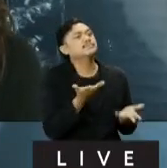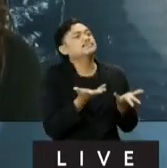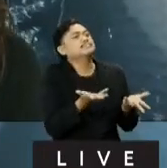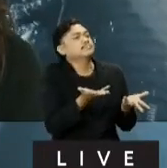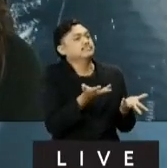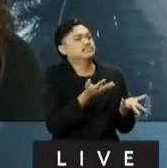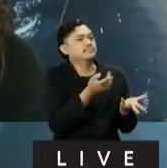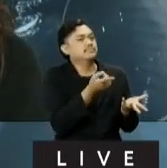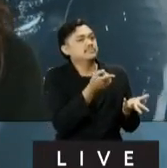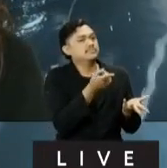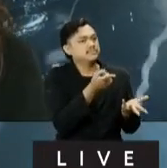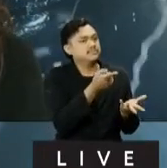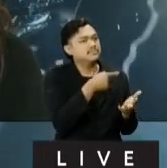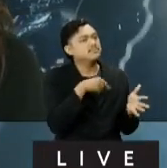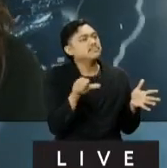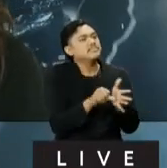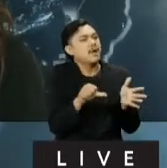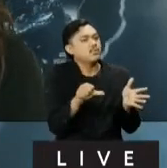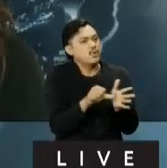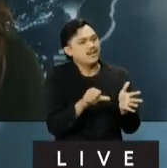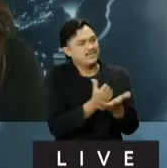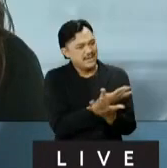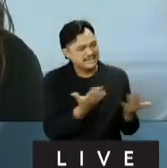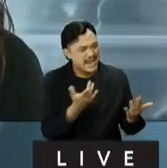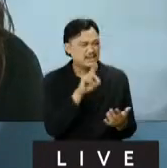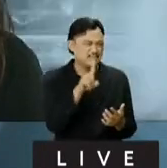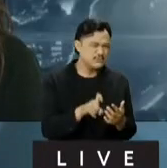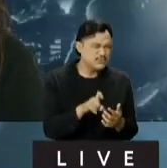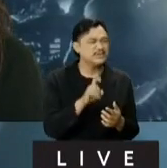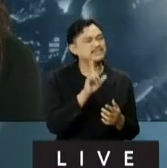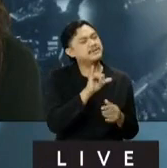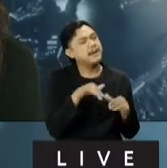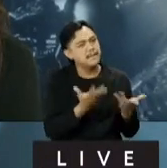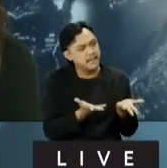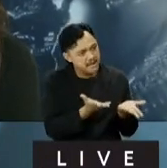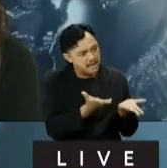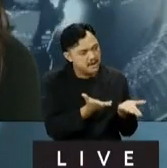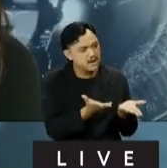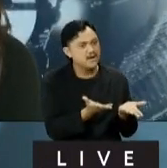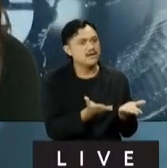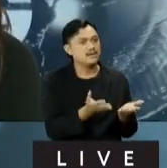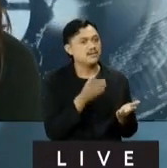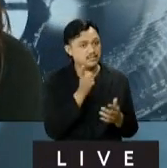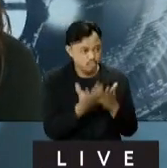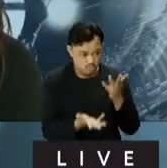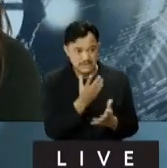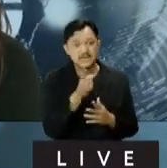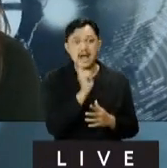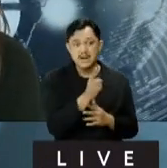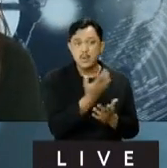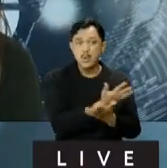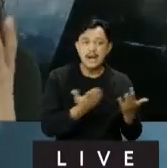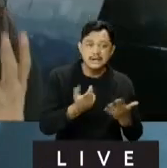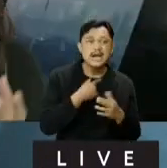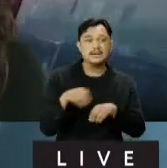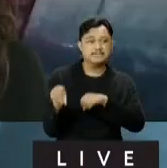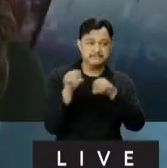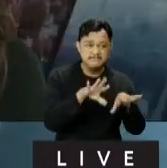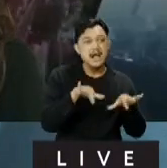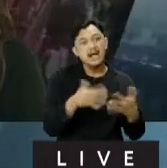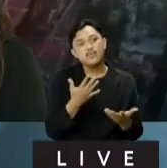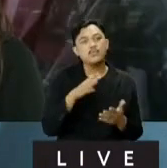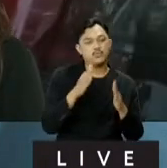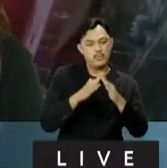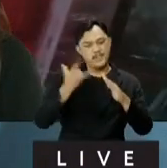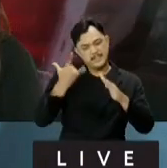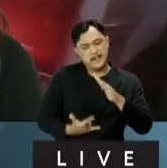diceritakan apa bantuan-bantuan yang memang paling dibutuhkan begitu oleh warga yang kemudian berada di pengungsian ataupun yang masih memilih untuk tinggal di rumahnya